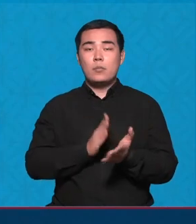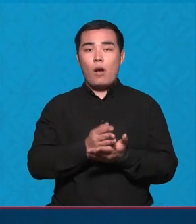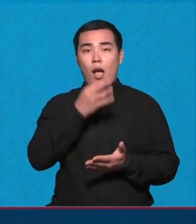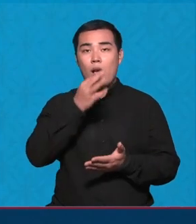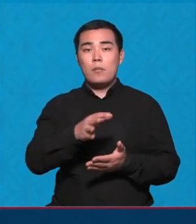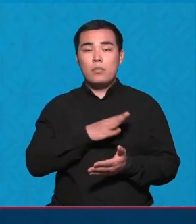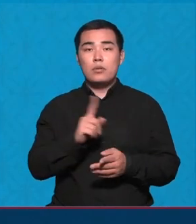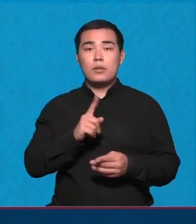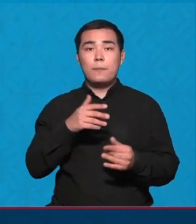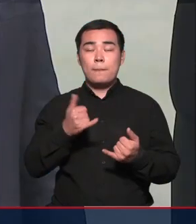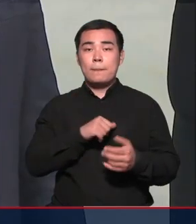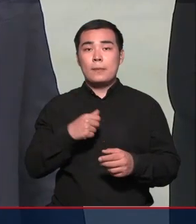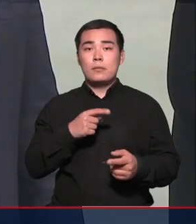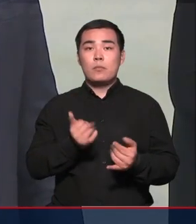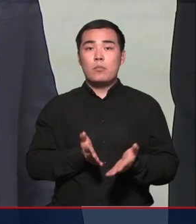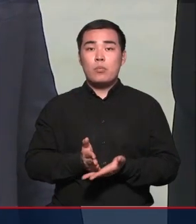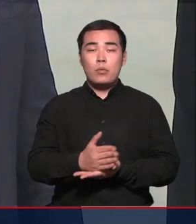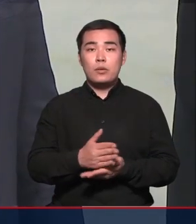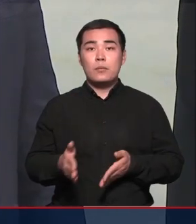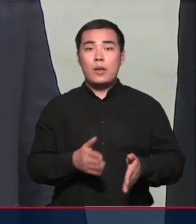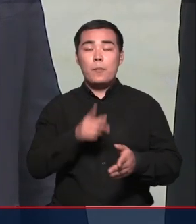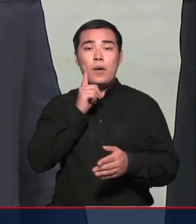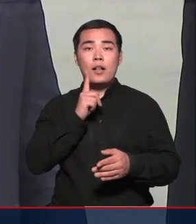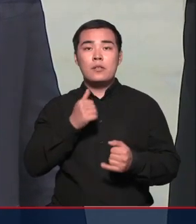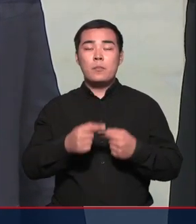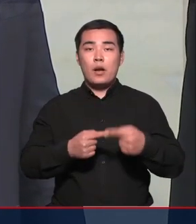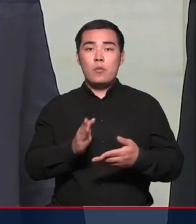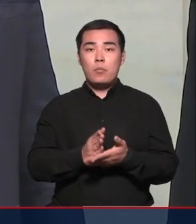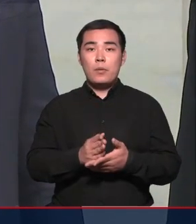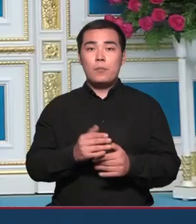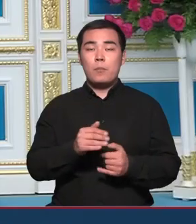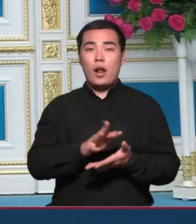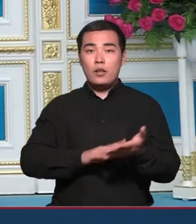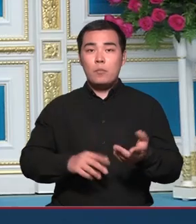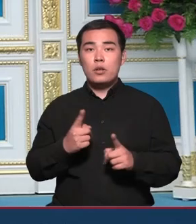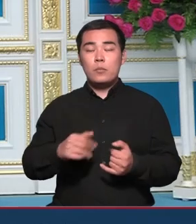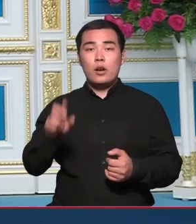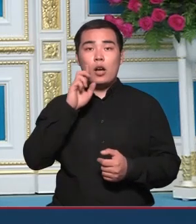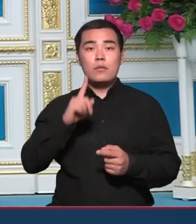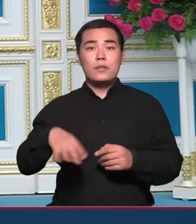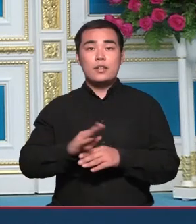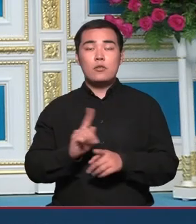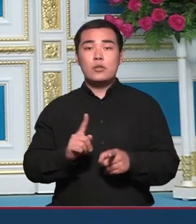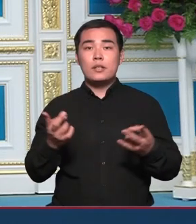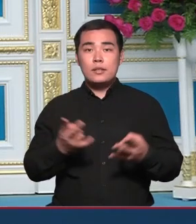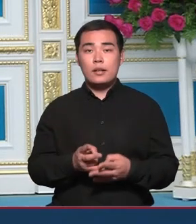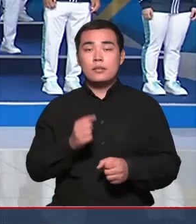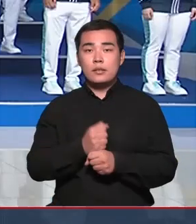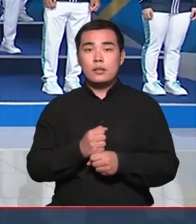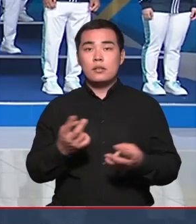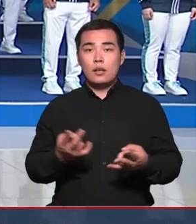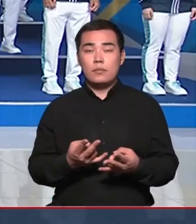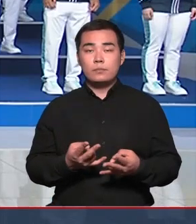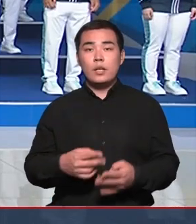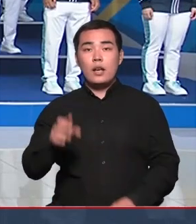жеткізді. Дарабоздардың даңқты жолын жастарда жалғастыратынына кәміл сенеді. Ол үшін елімізде қажетті жағдай жасалып жатқанына тоқталды. Елді